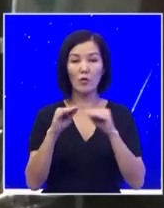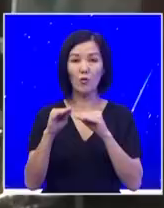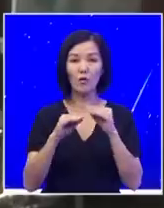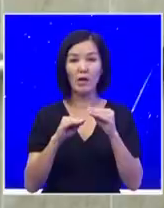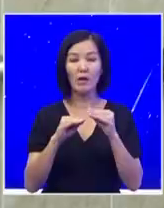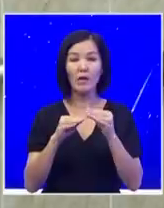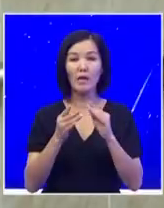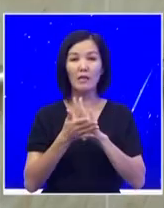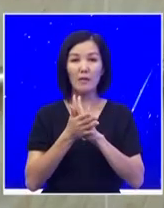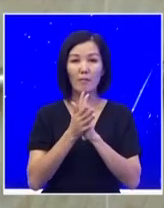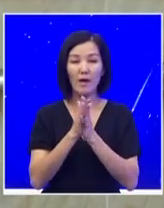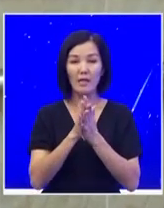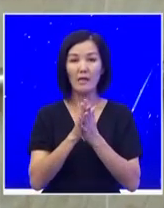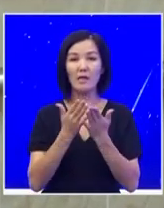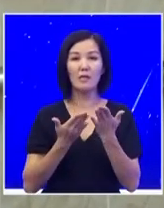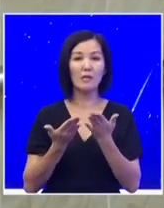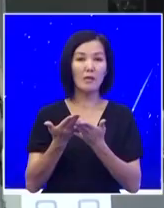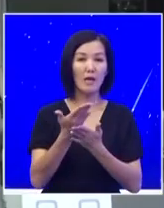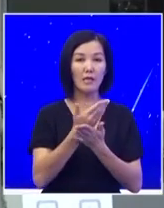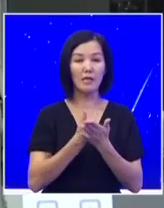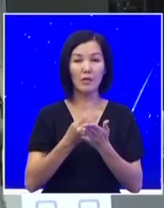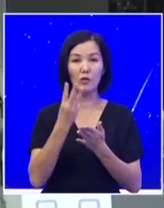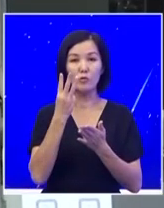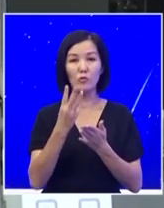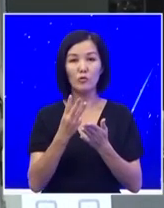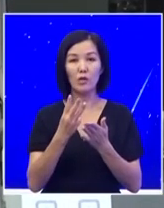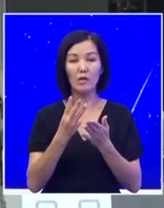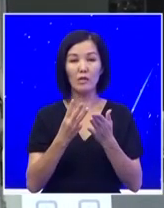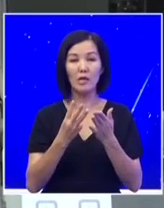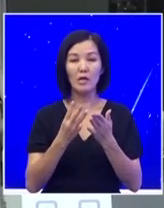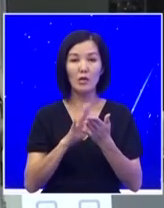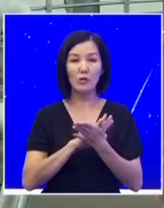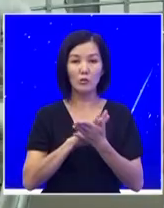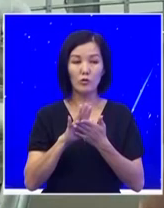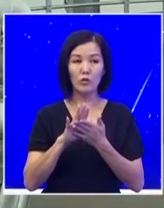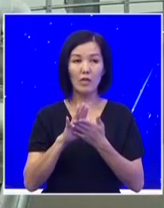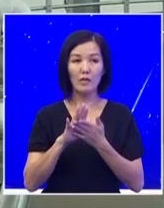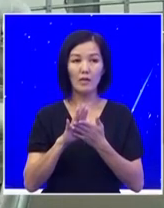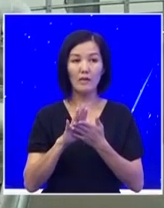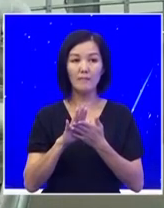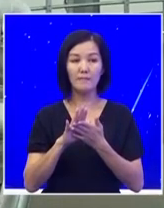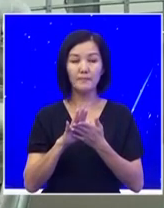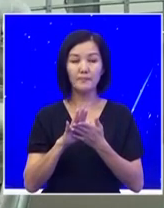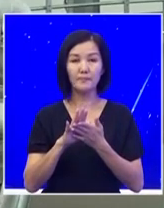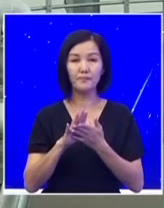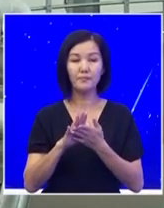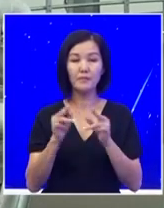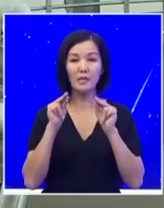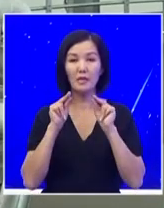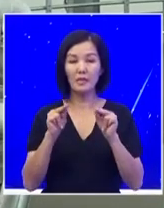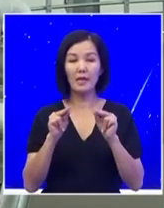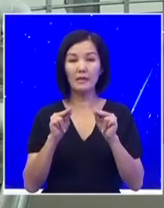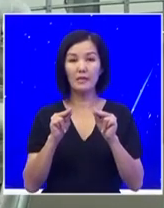майлығын анықтайды. 3 рет сүзгіден өткен соң ғана сүт салқындатқыш танкерлерге құйылады. Негізгі нақты сауын сиырдың саны 100